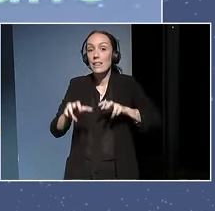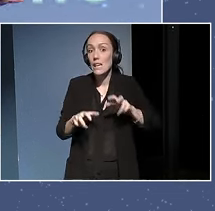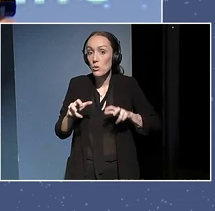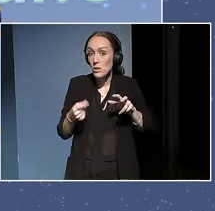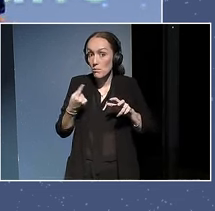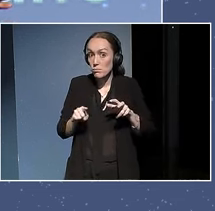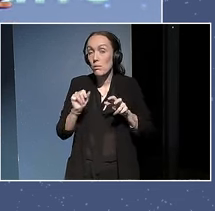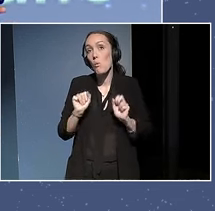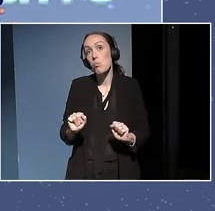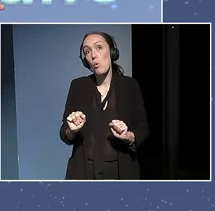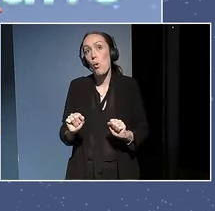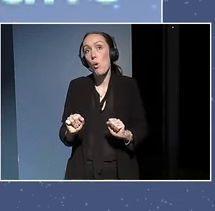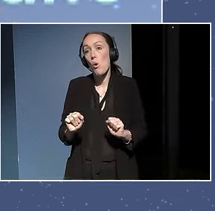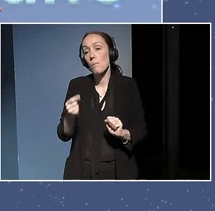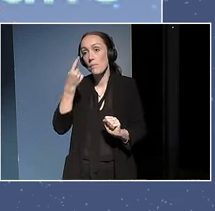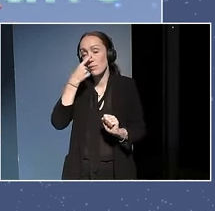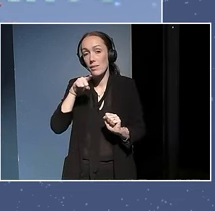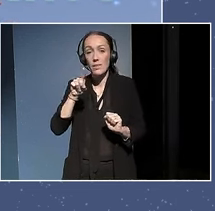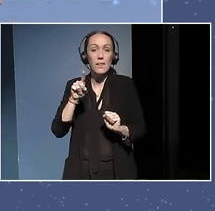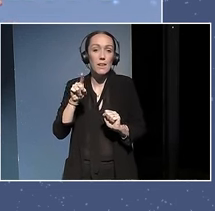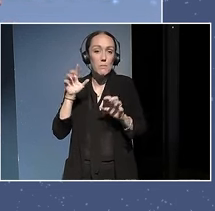agire un po' come un grizzly